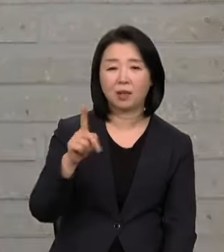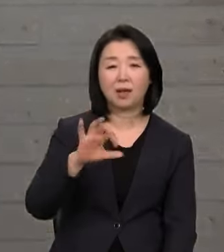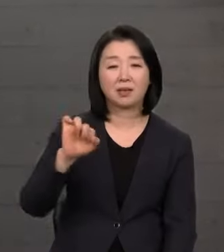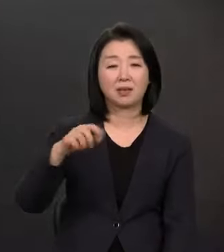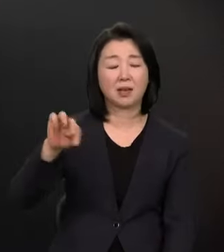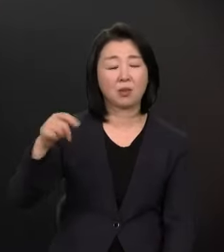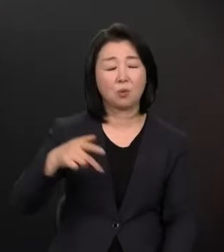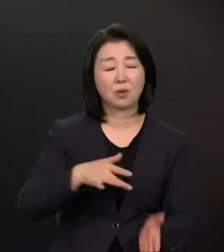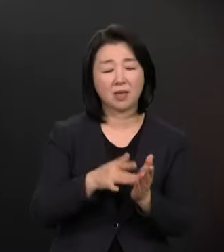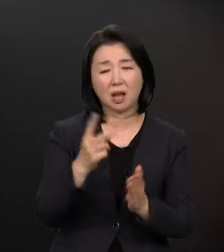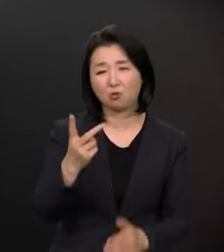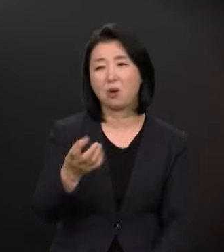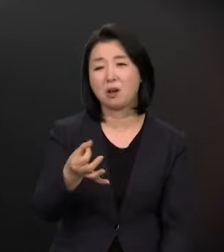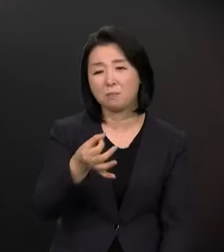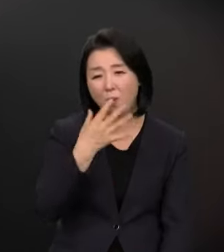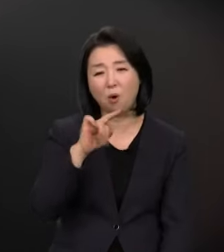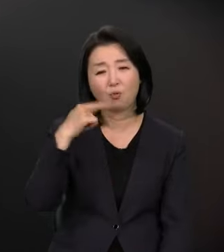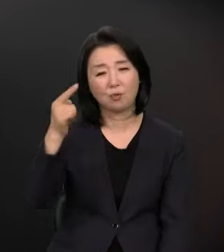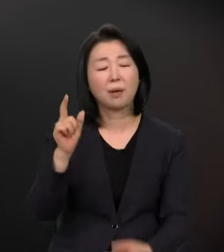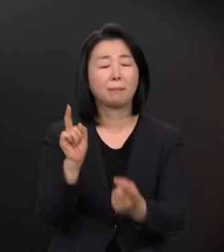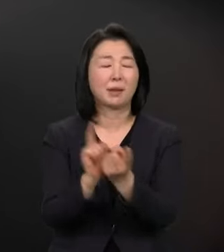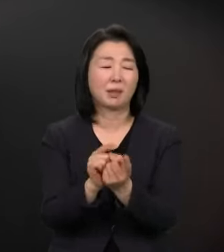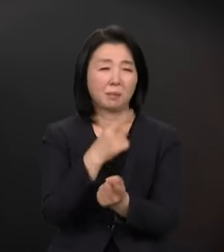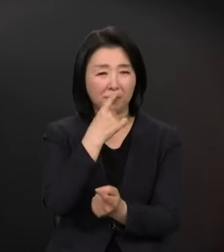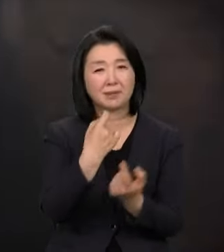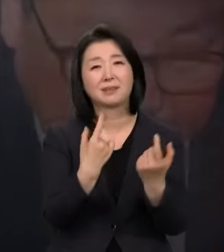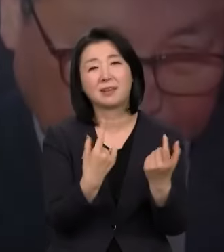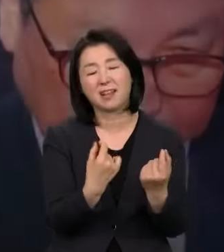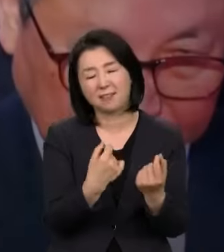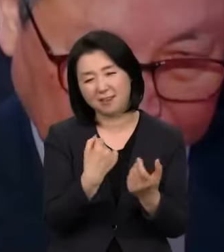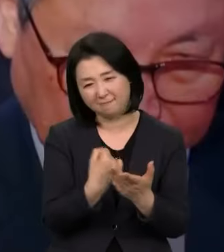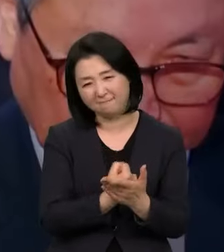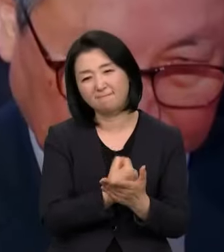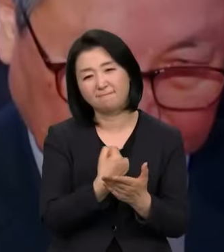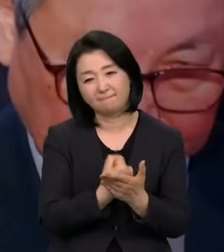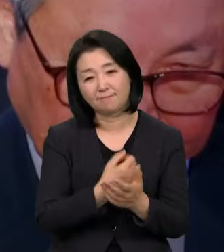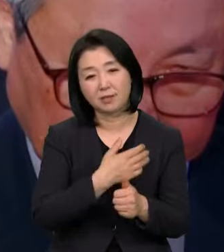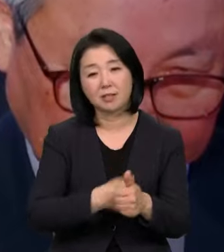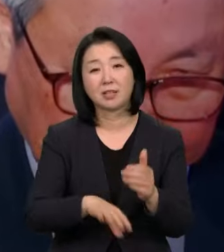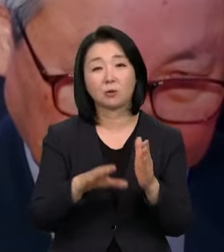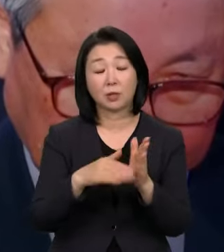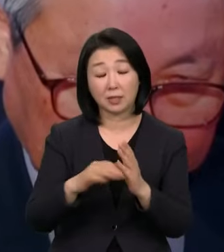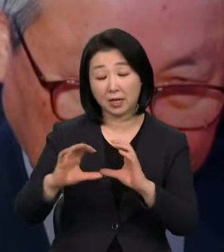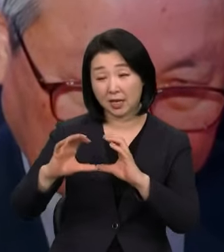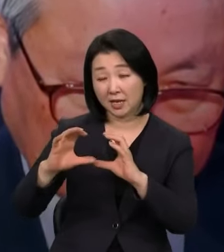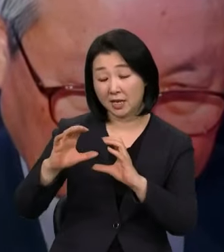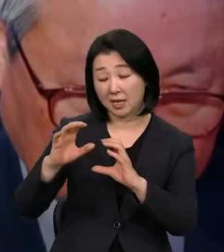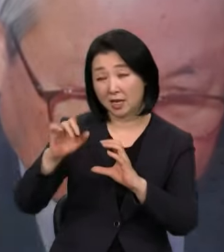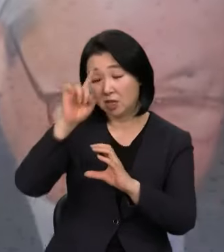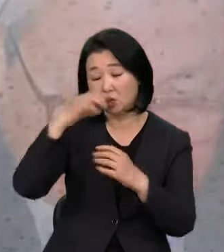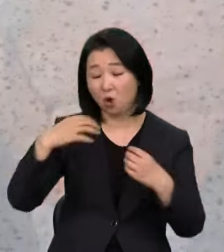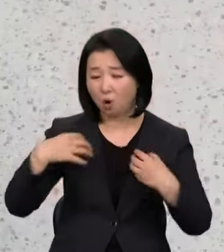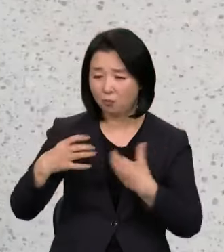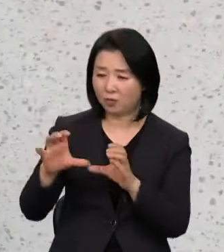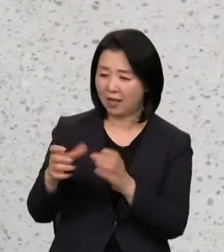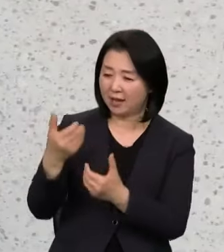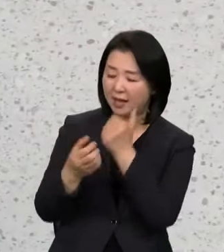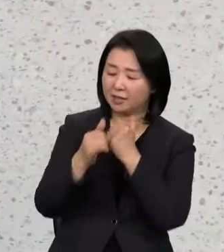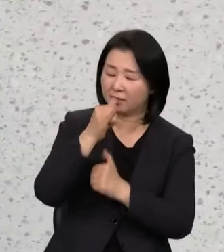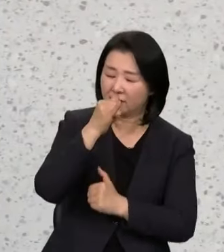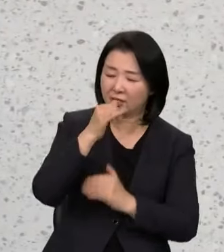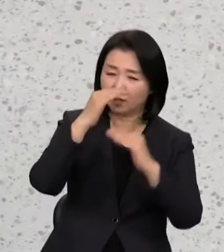도 만나셨으면 더 멋있었다 이런 상황에서 당정이 갈등을 갖고 있다라는